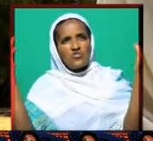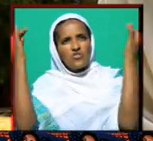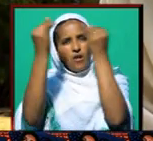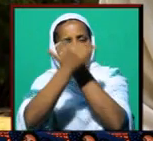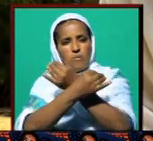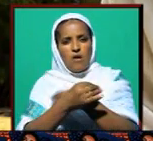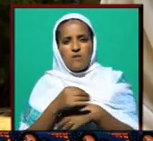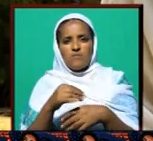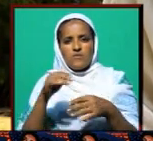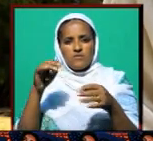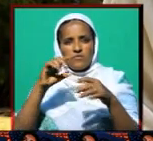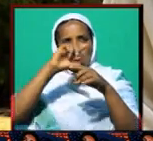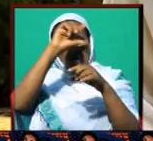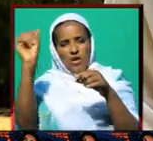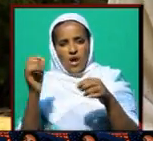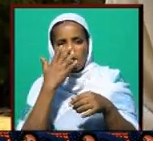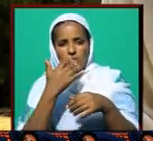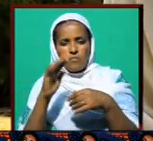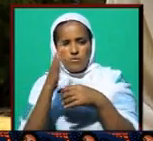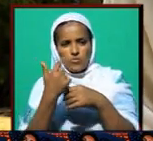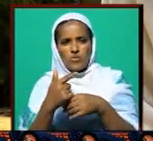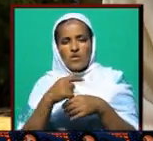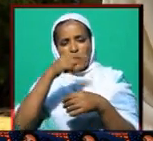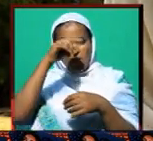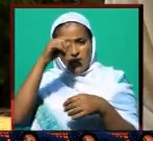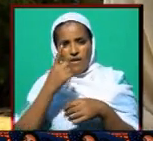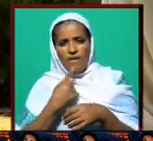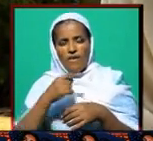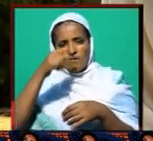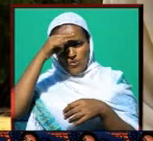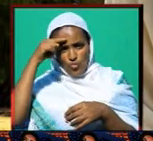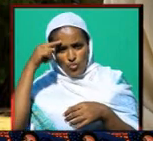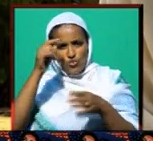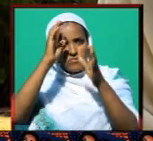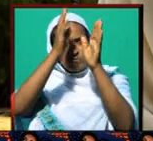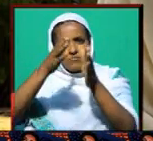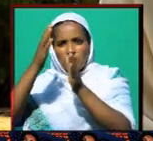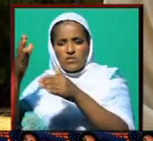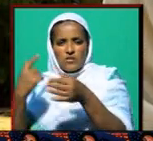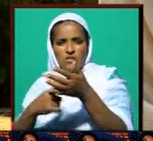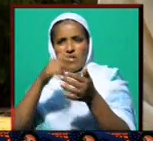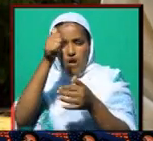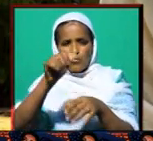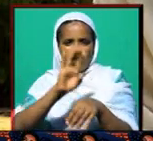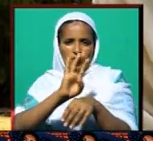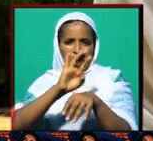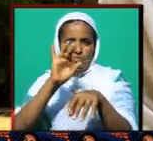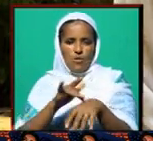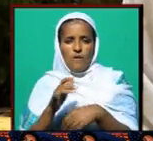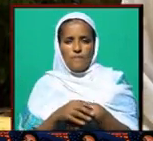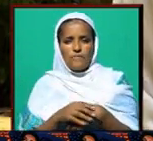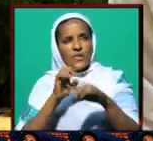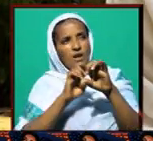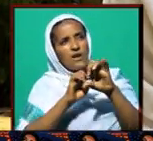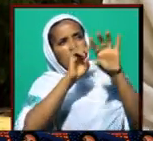ፀሐይ ለመጨለማ ምሳሌ አለ። መቅደስ ላይ ጨረቃ ደም ለመሆኗ ምሳሌ፣ ነጭ ግምጃም፣ ቀይ ግምጃም፣ ጥቁር ግምጃም እየተጋረደ እየተማገረ ይሄድ